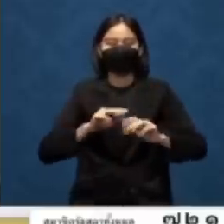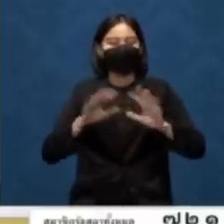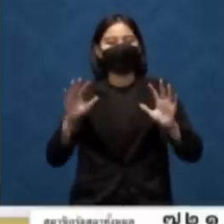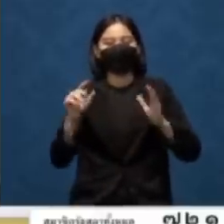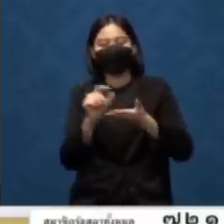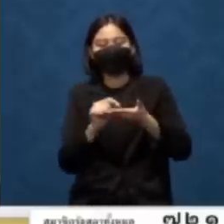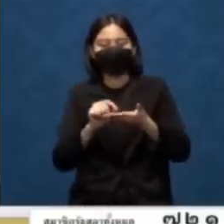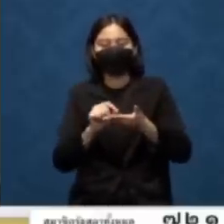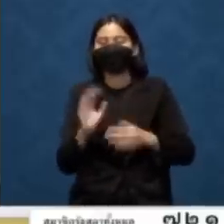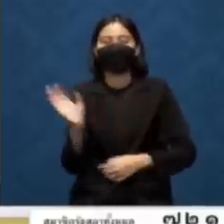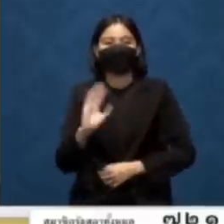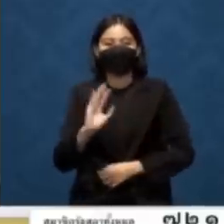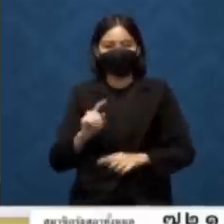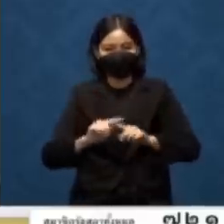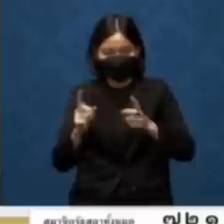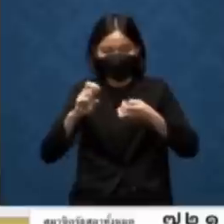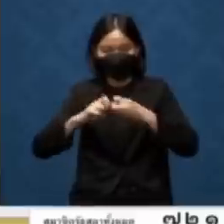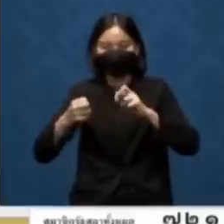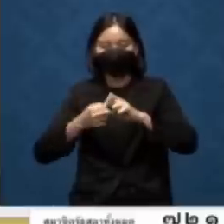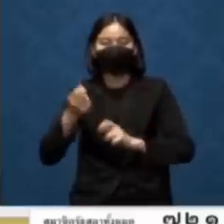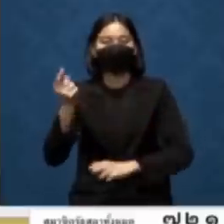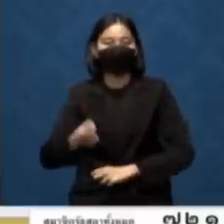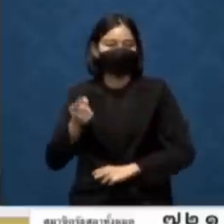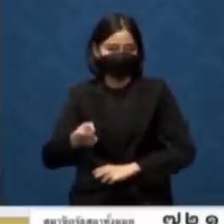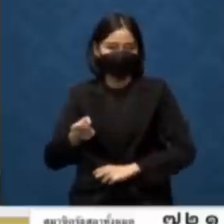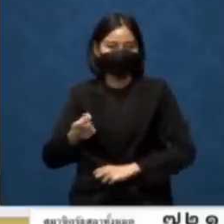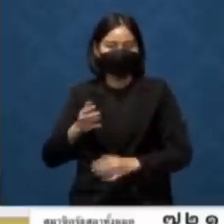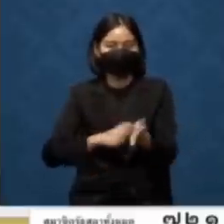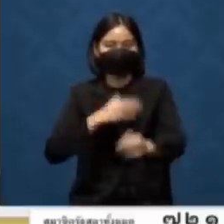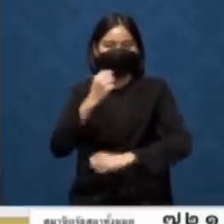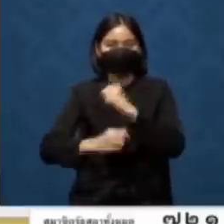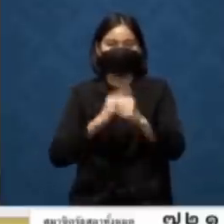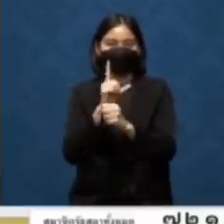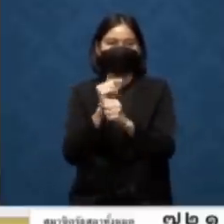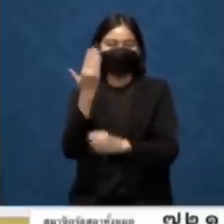ผมเขียนขึ้นมาจากสภาพปัญหาที่เกิดขึ้นตลอด 20 กวปีครั